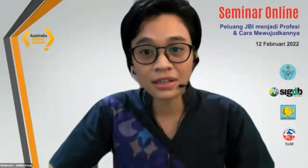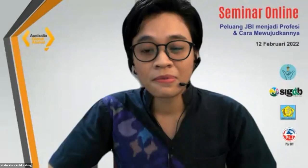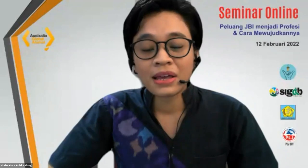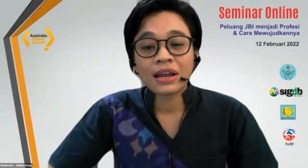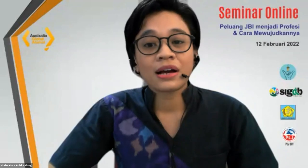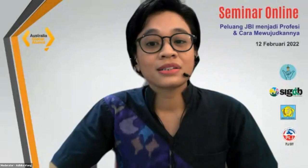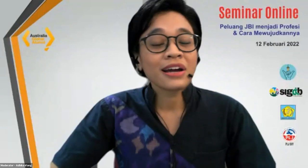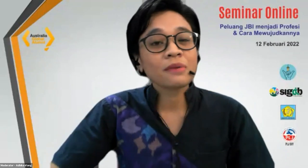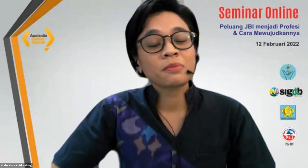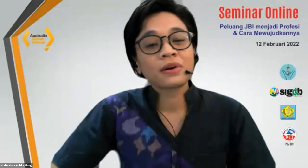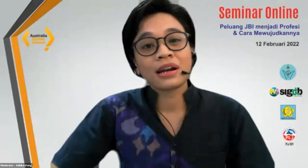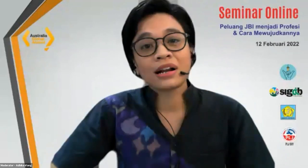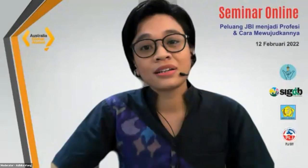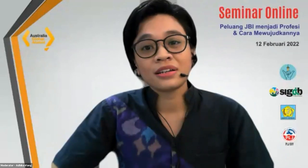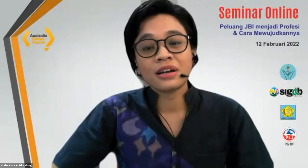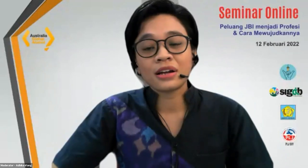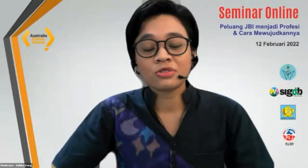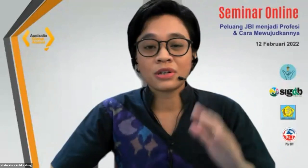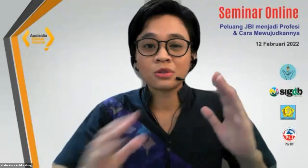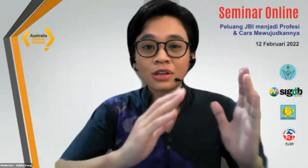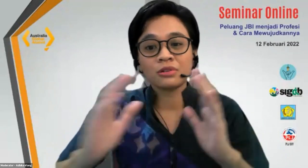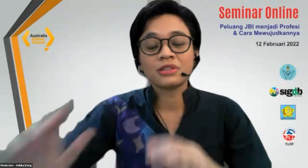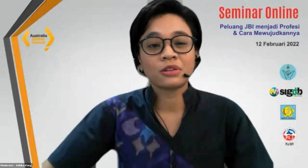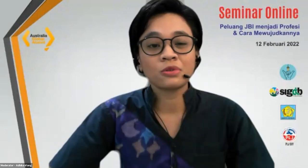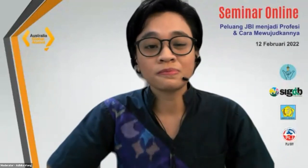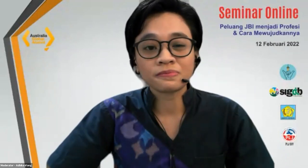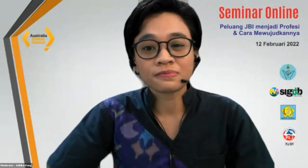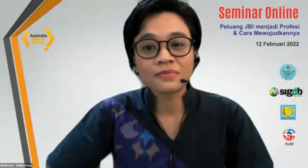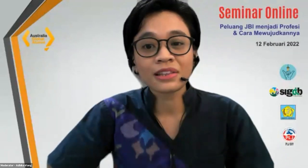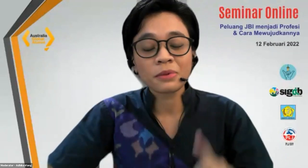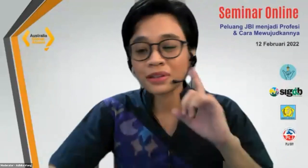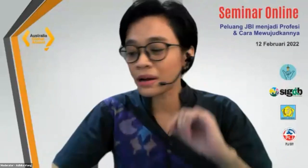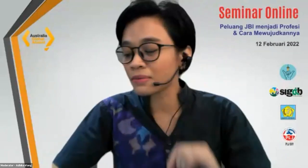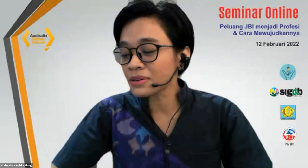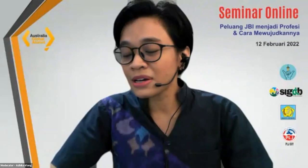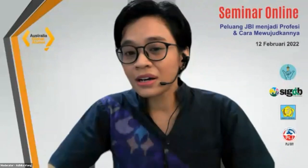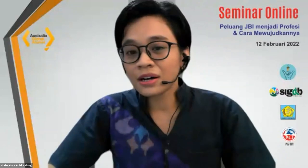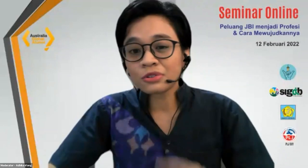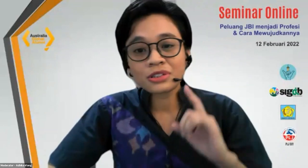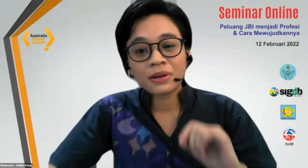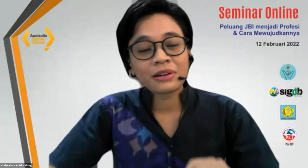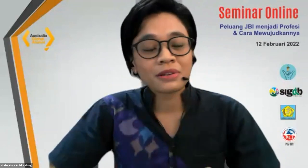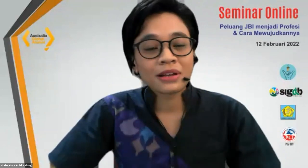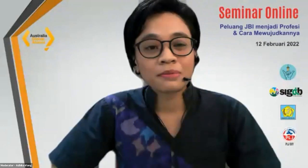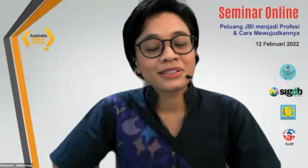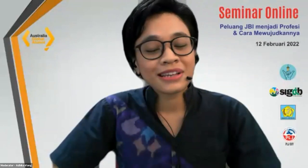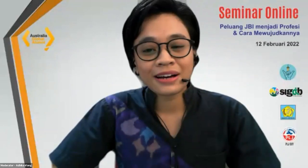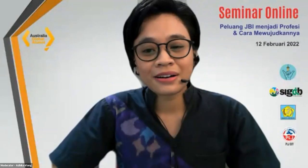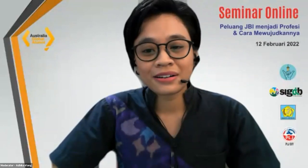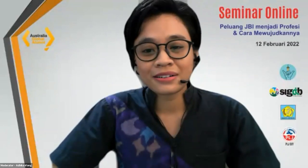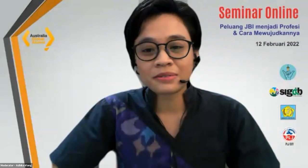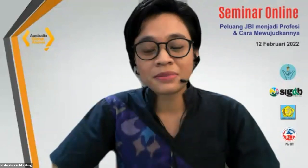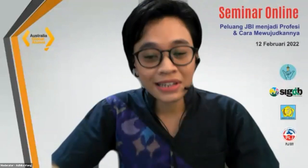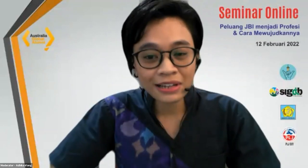FB nah saya akan memperkenalkan ketiga Narasumber itu satu demi satu tapi pertama aku kesempatan yang pertama